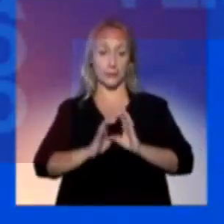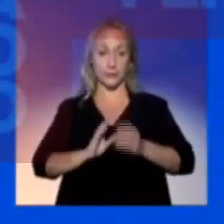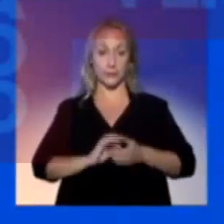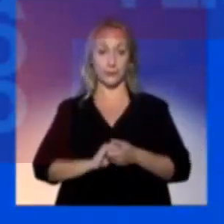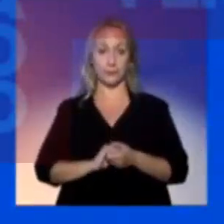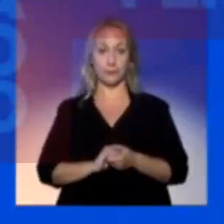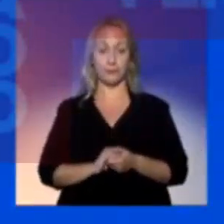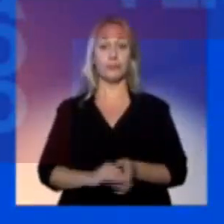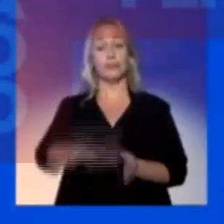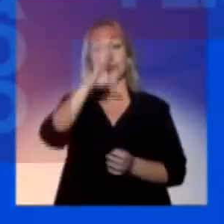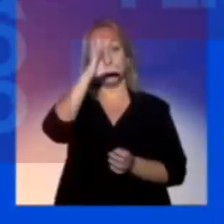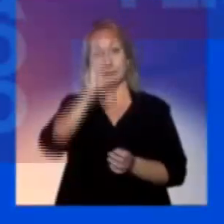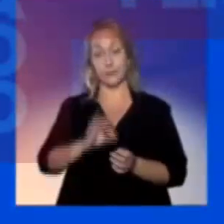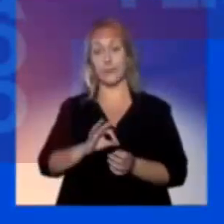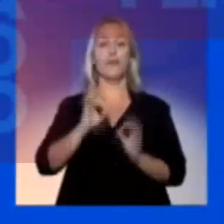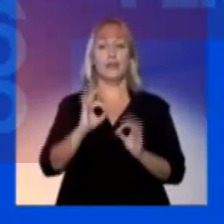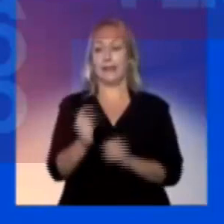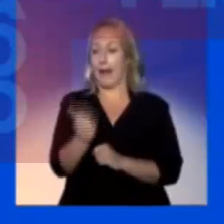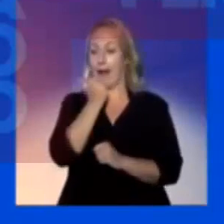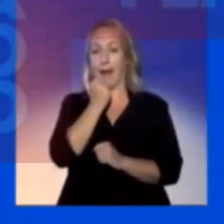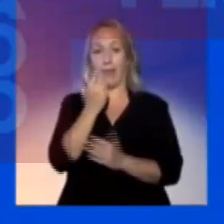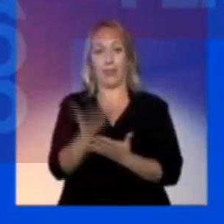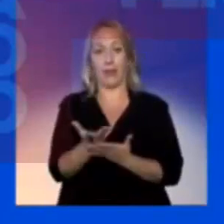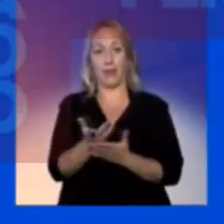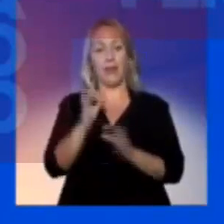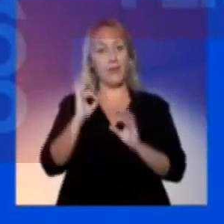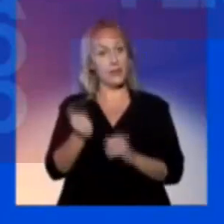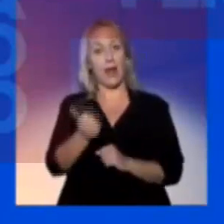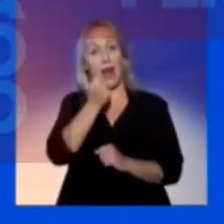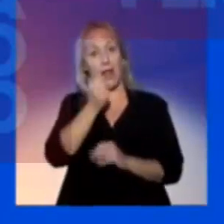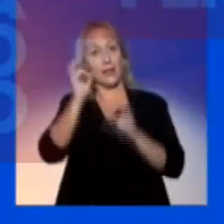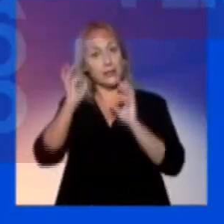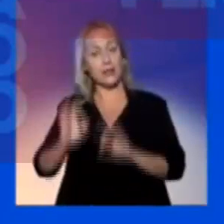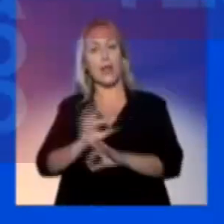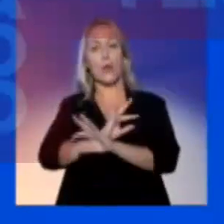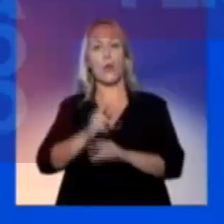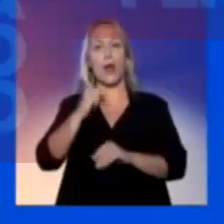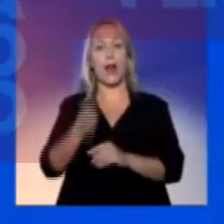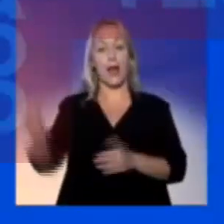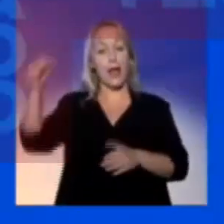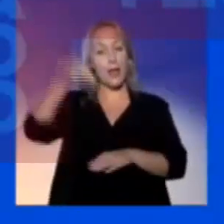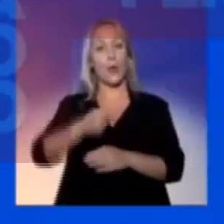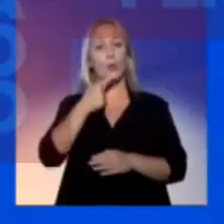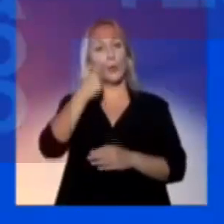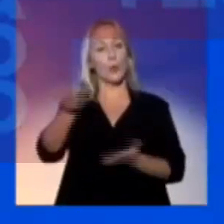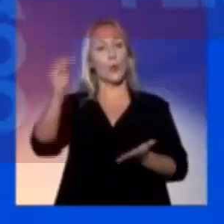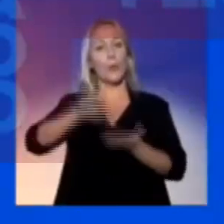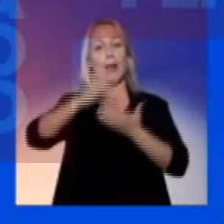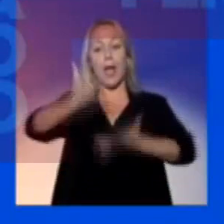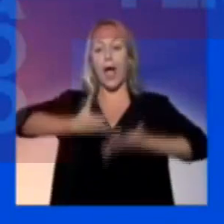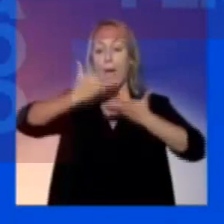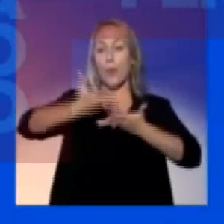Θα είμαστε πολύ ειλικρινείς και λάθη θα γίνουν, το είπα και χθες εξάλλου, και κάθε χρόνο θα βρισκόμαστε εδώ να κάνουμε απολογισμό. Και βέβαια